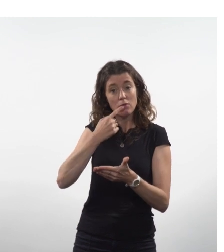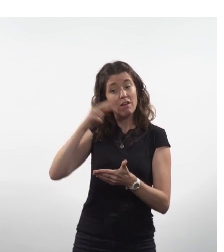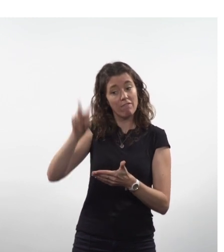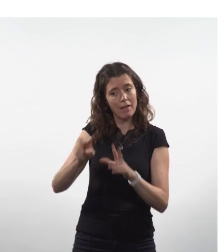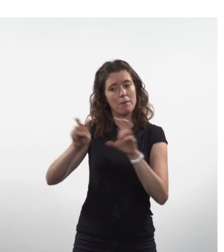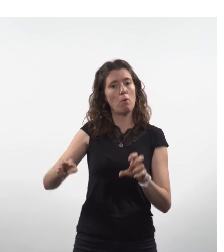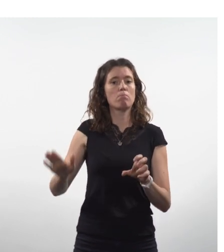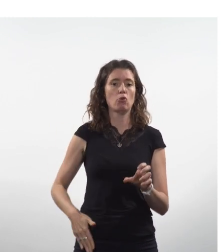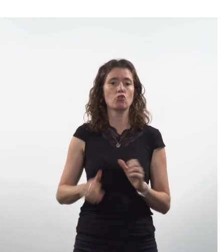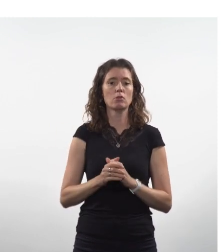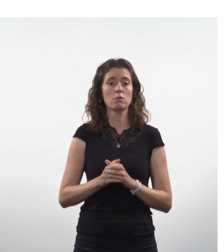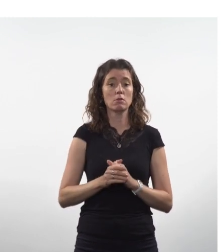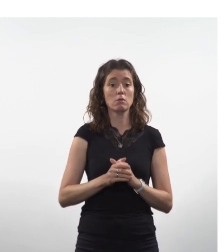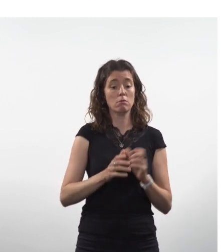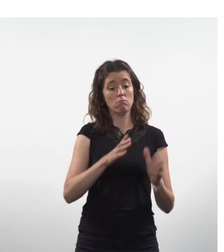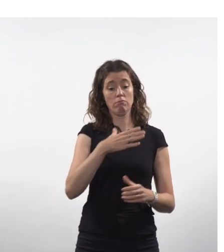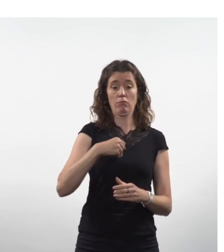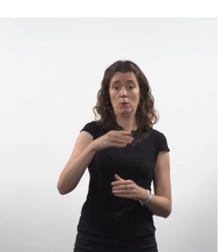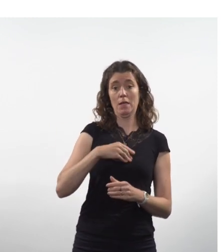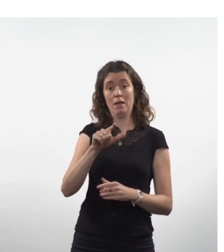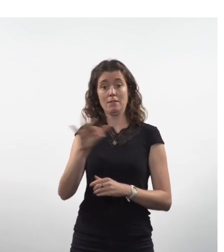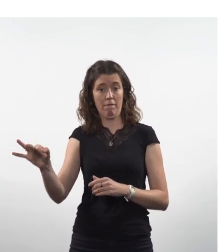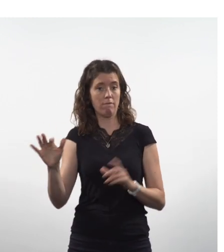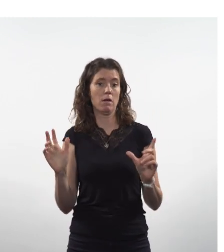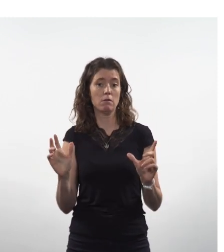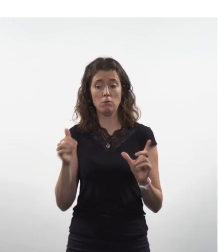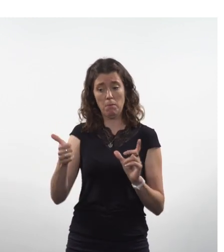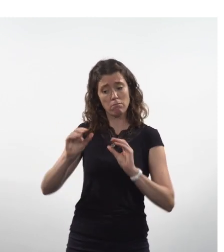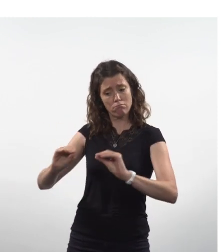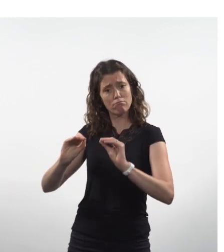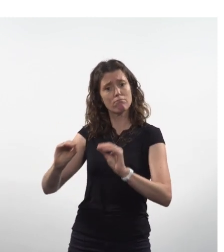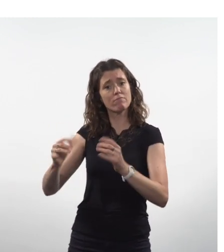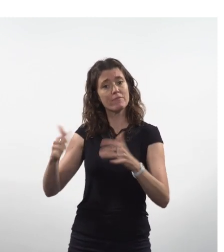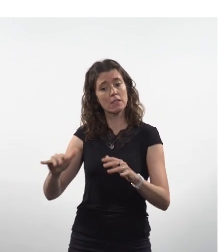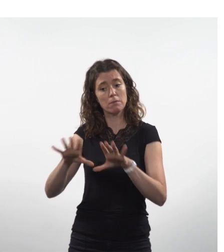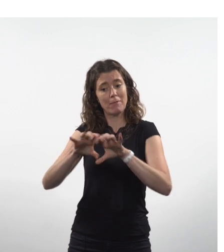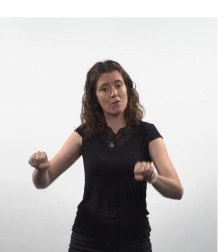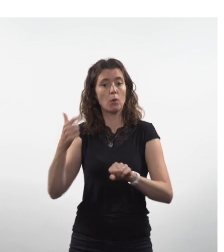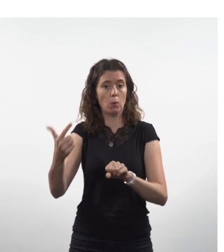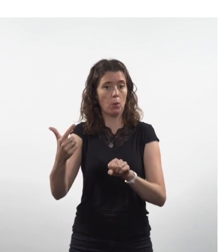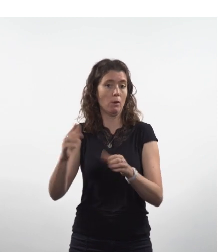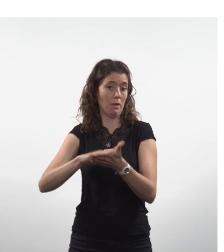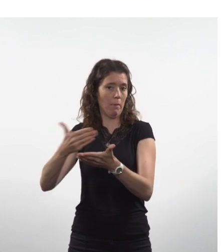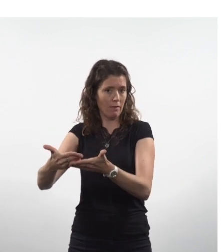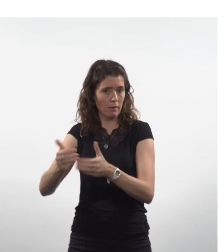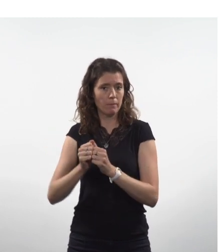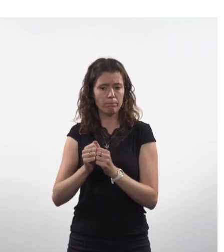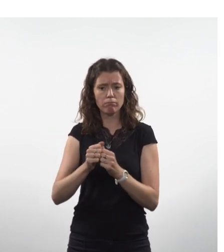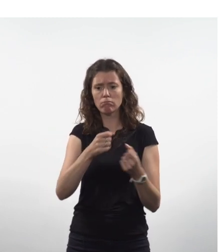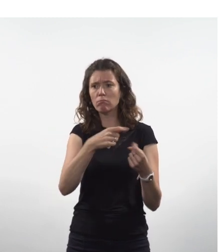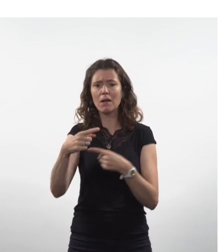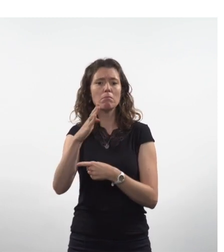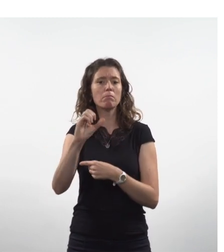Les interprètes français langue des signes sont des gens qui ont suivi une formation, un master 2 d'interprétation qui correspond à un bac plus